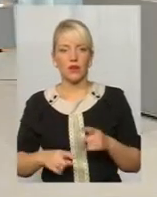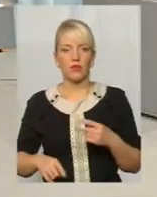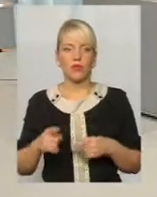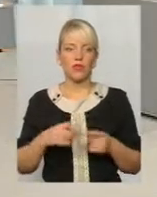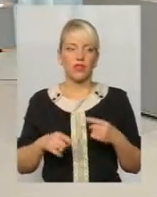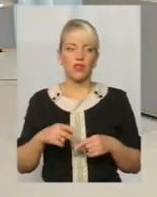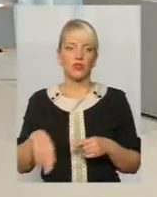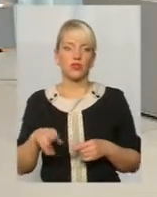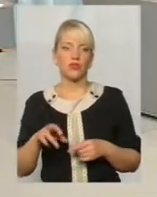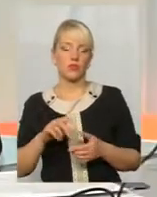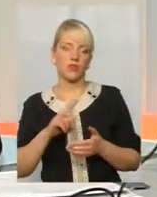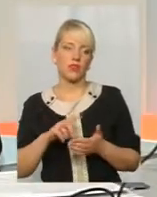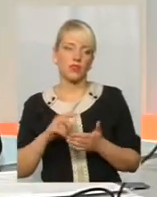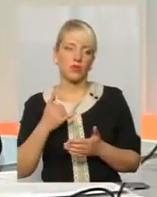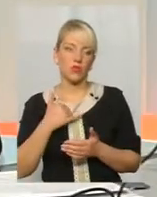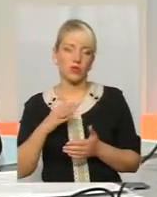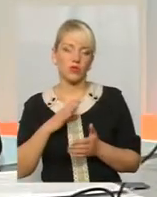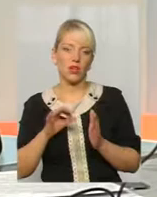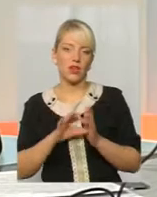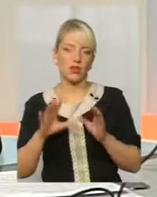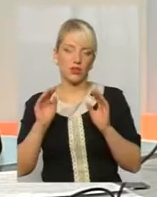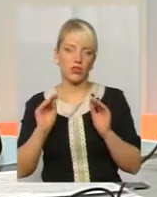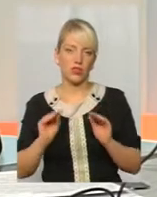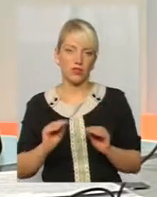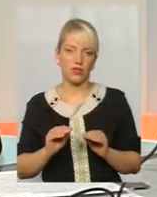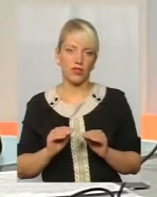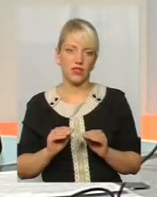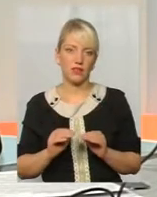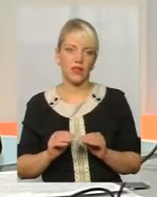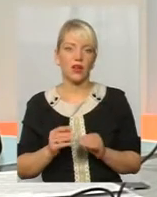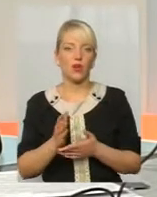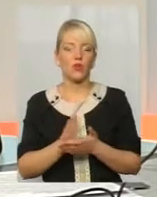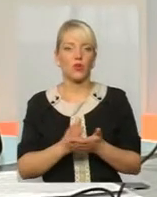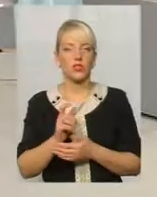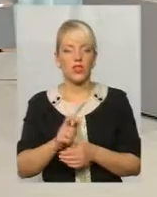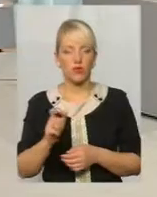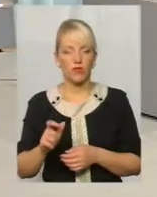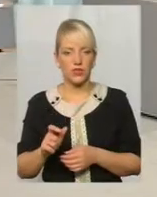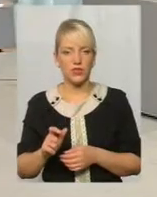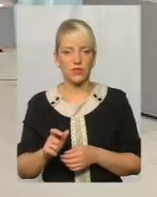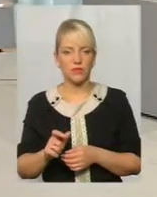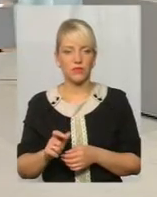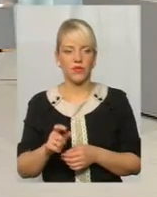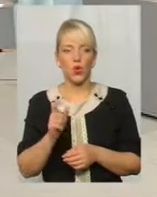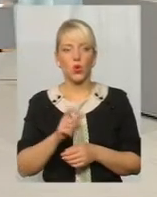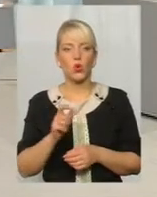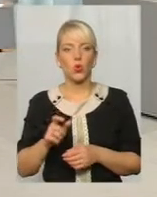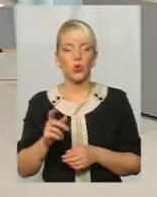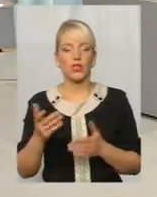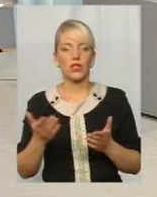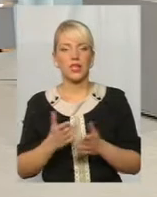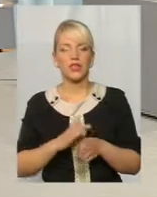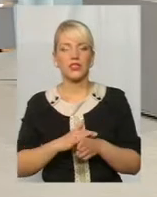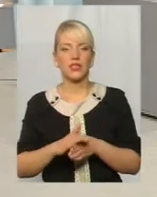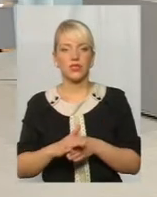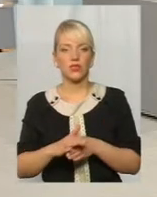питань, от у нас відбулося те електронне декларування. Посадовці, люди, які